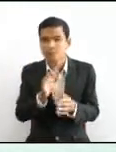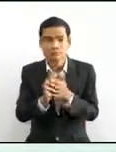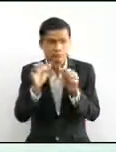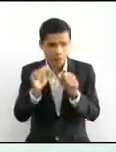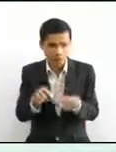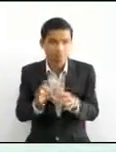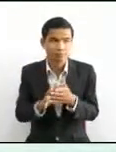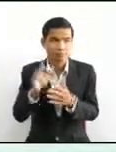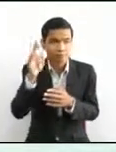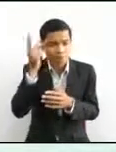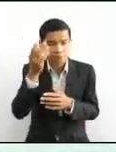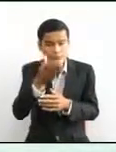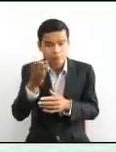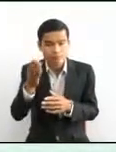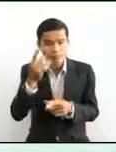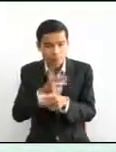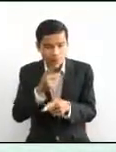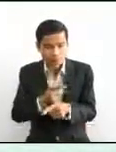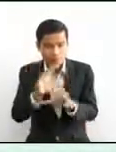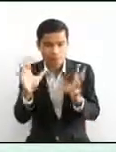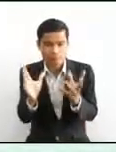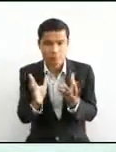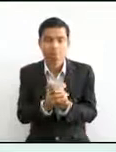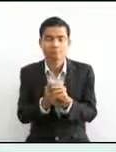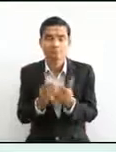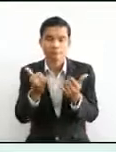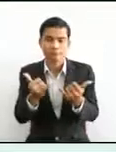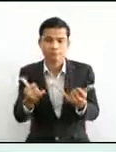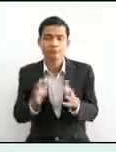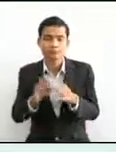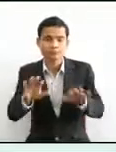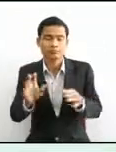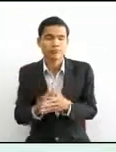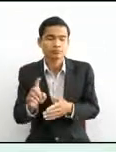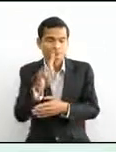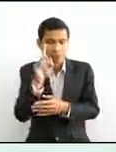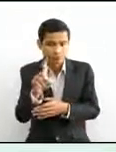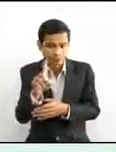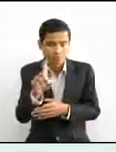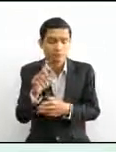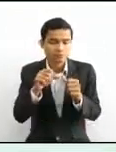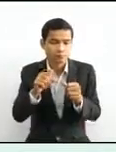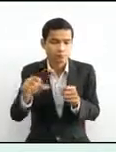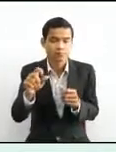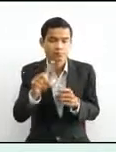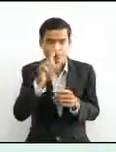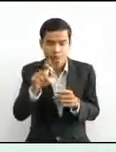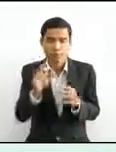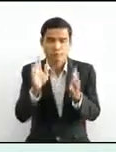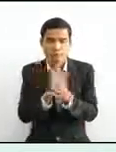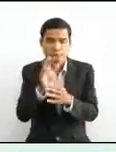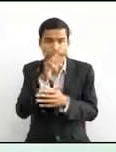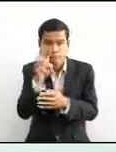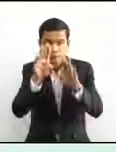Chà, này cứ chưa chạy thật con. Trời từng ọc niên á. À lời con chăm sát đạp xùm nua. Này cứ nơi miên xùm nua. Và tọa tiết cứ xùm nua nơi khăn ác.